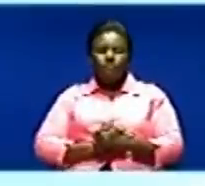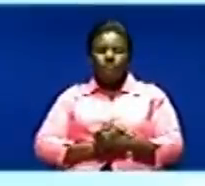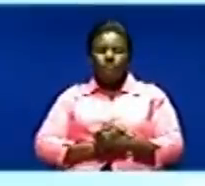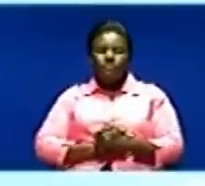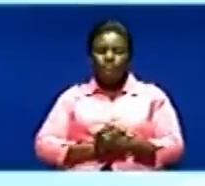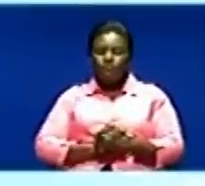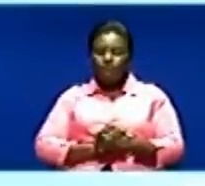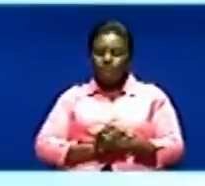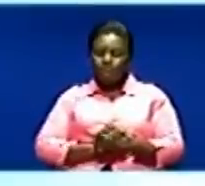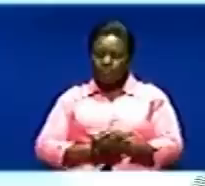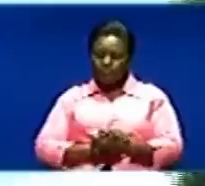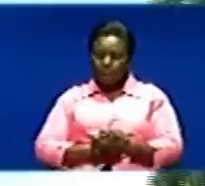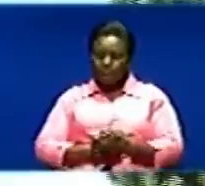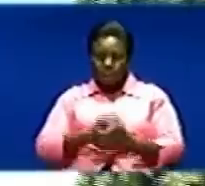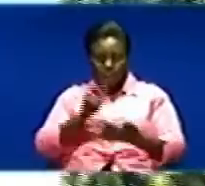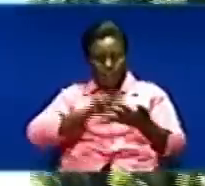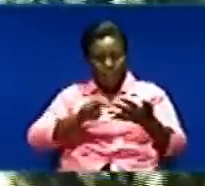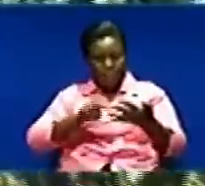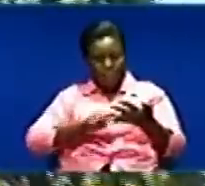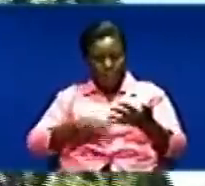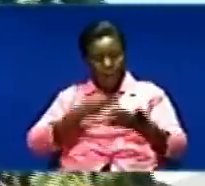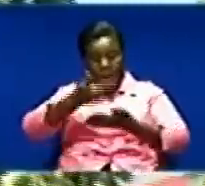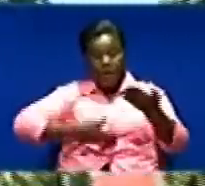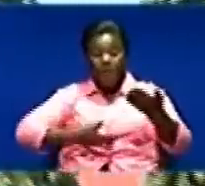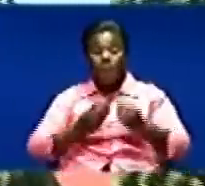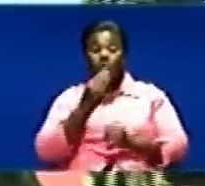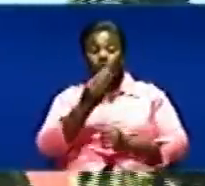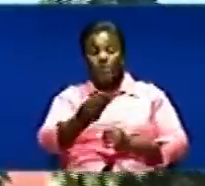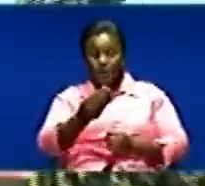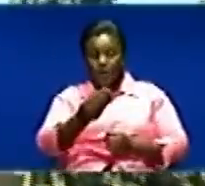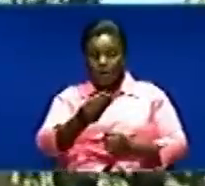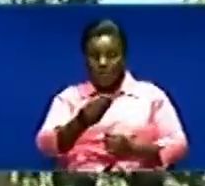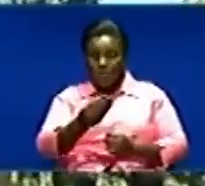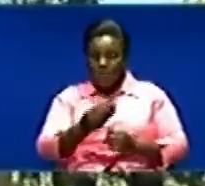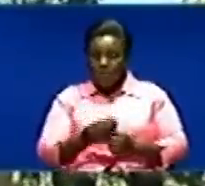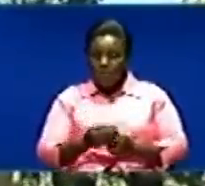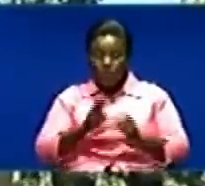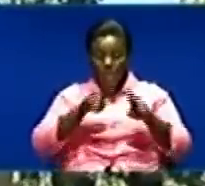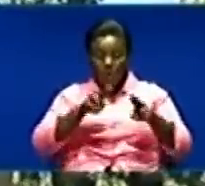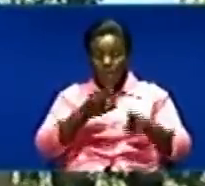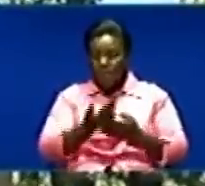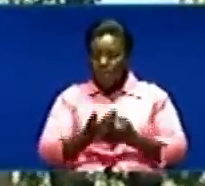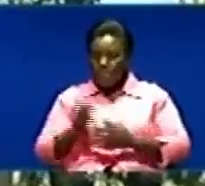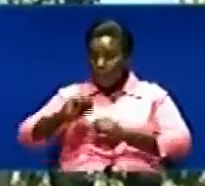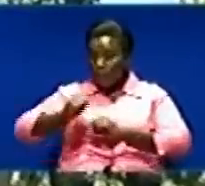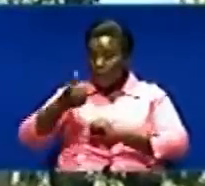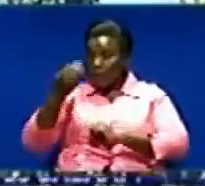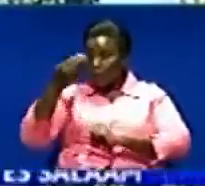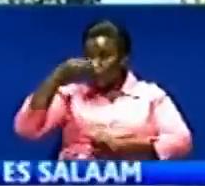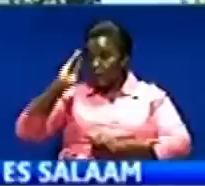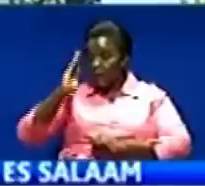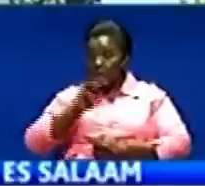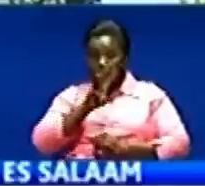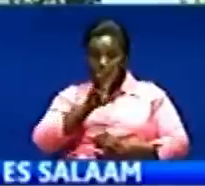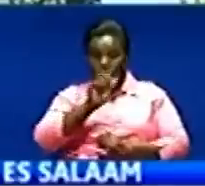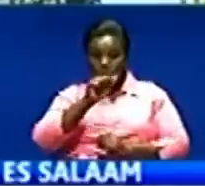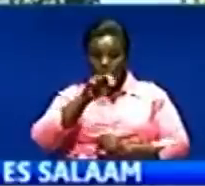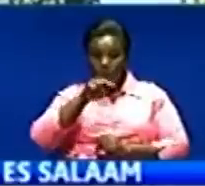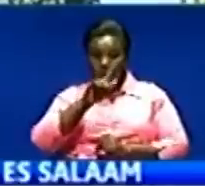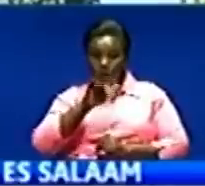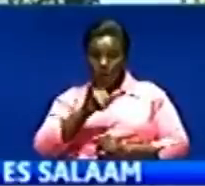Akisoma hati ya mashtaka mbele ya hakimu mkazi wa mahakama hiyo Rashid Chaungu, wakili mwandamizi wa serikali Wankyo Simon amedai